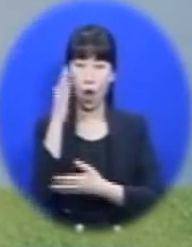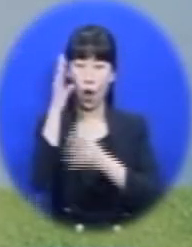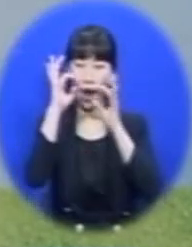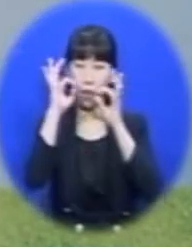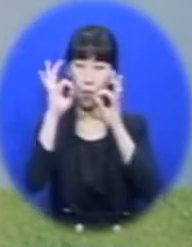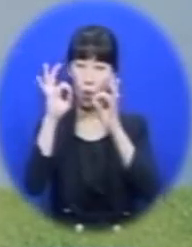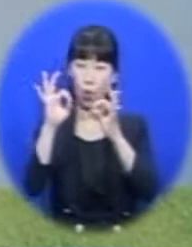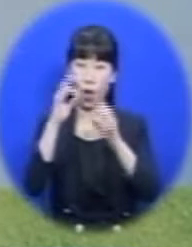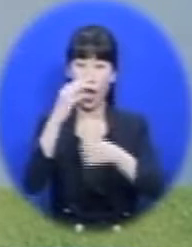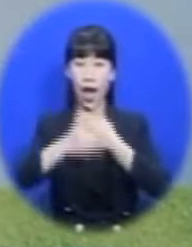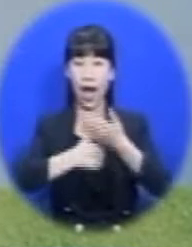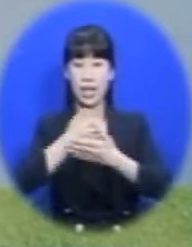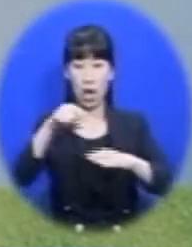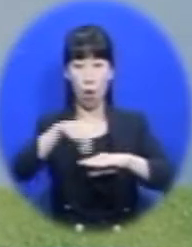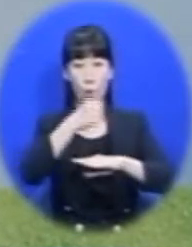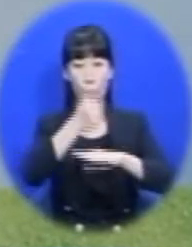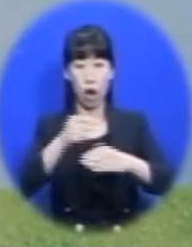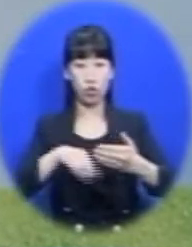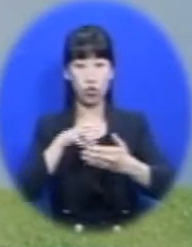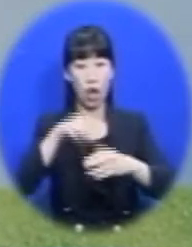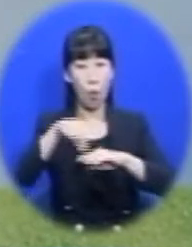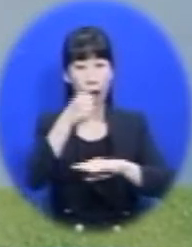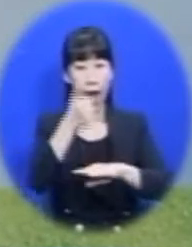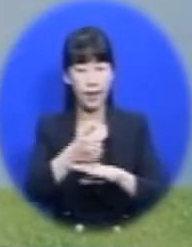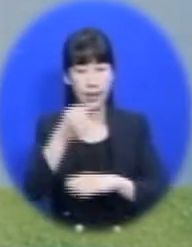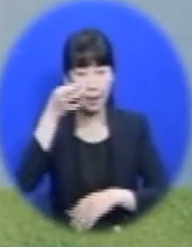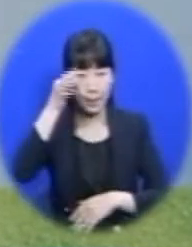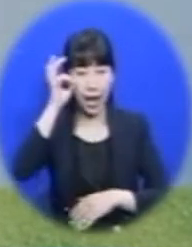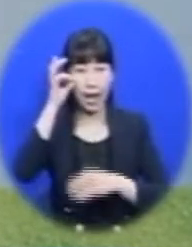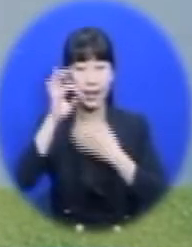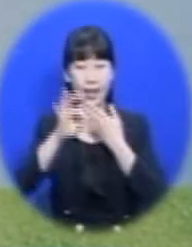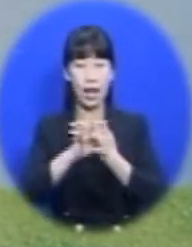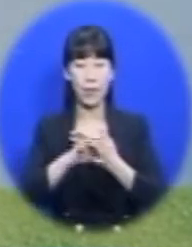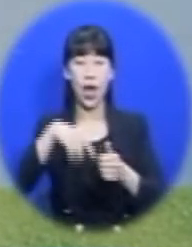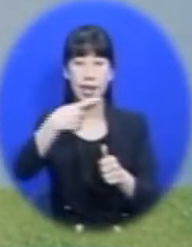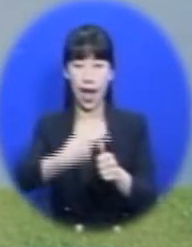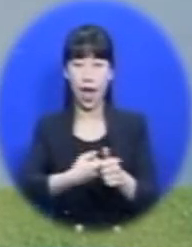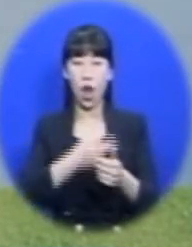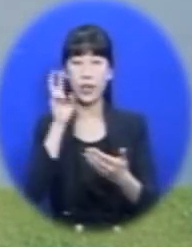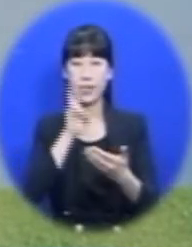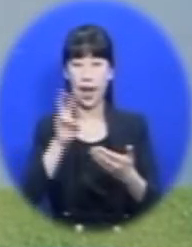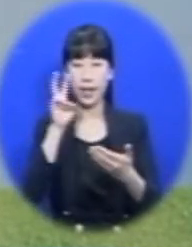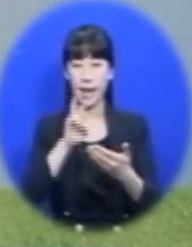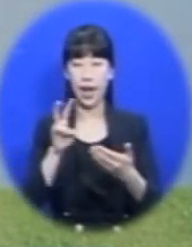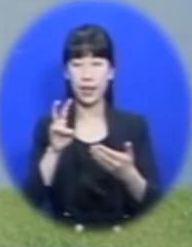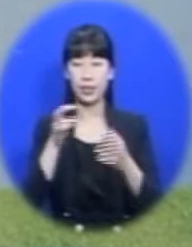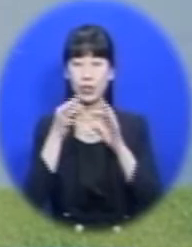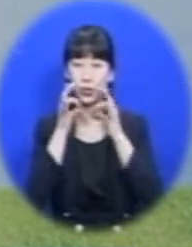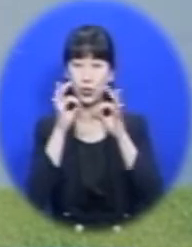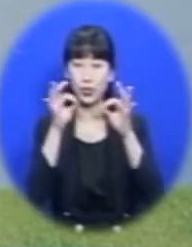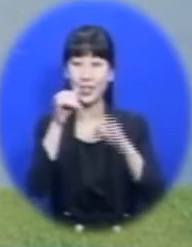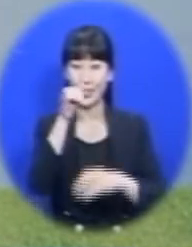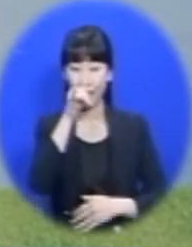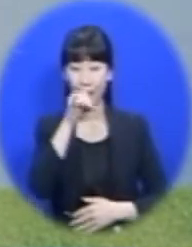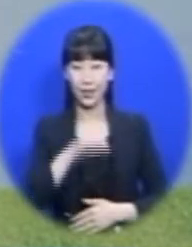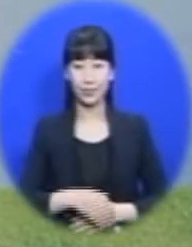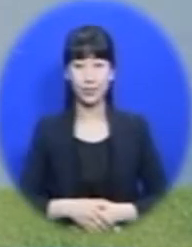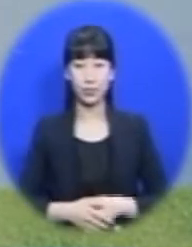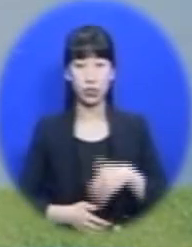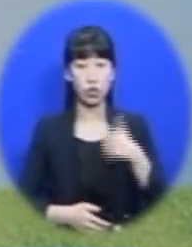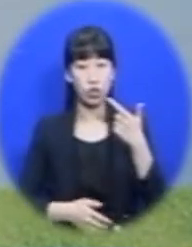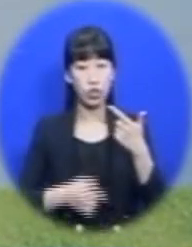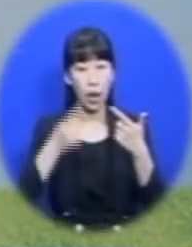하나님이 왕의 왕 되심을 알고 나면 그건 찬양은 저절로 나오는 겁니다. 6절에 보면